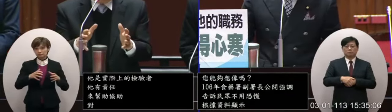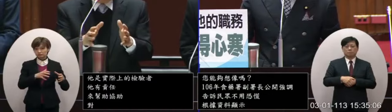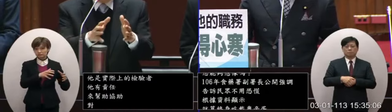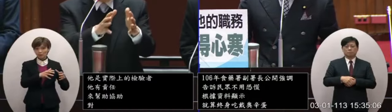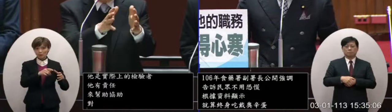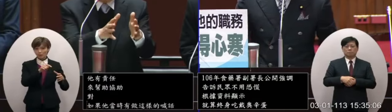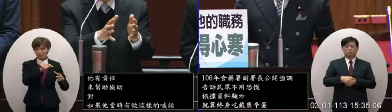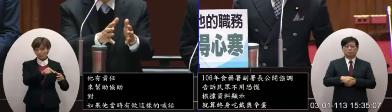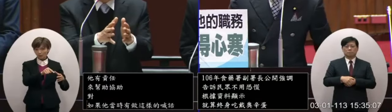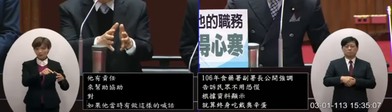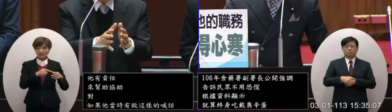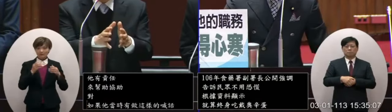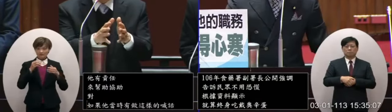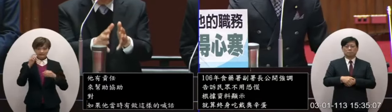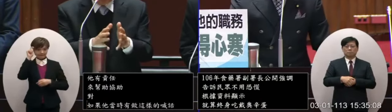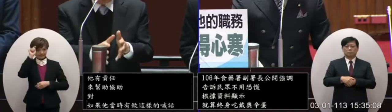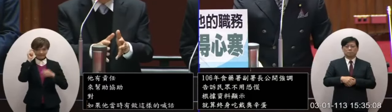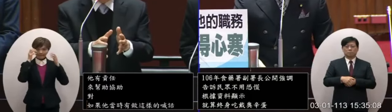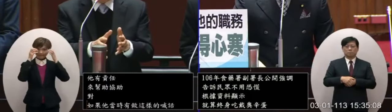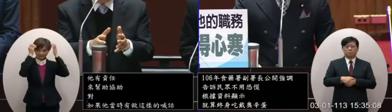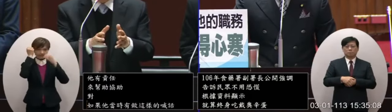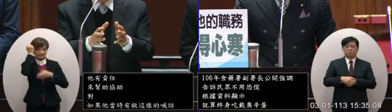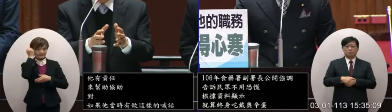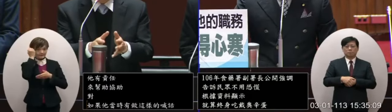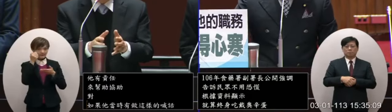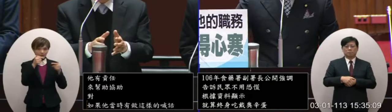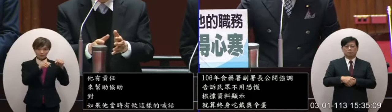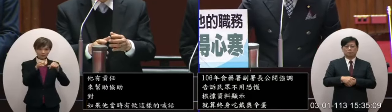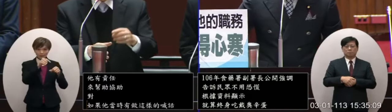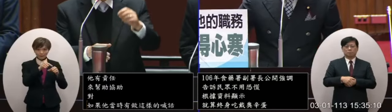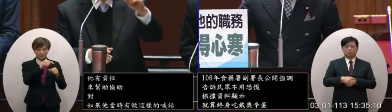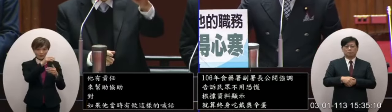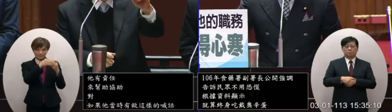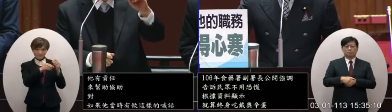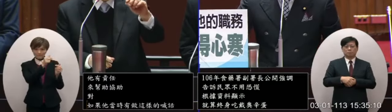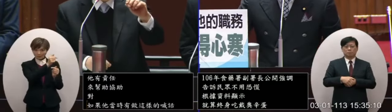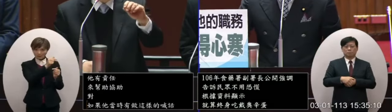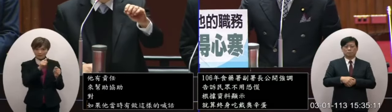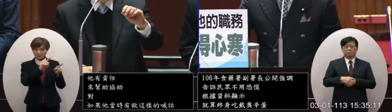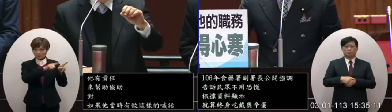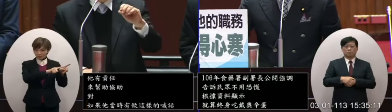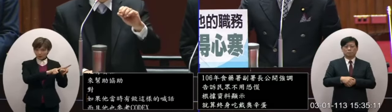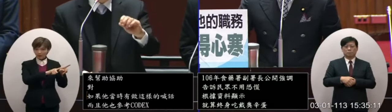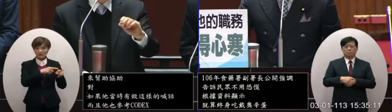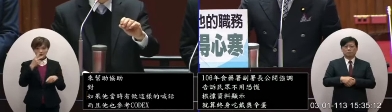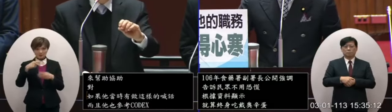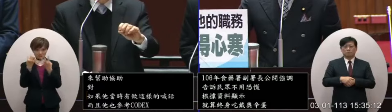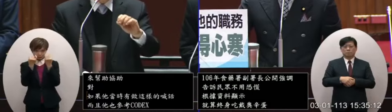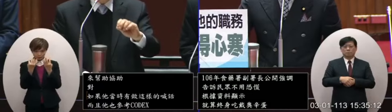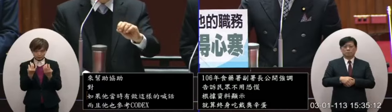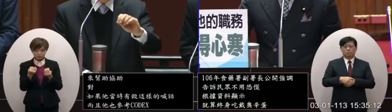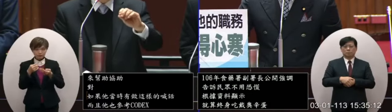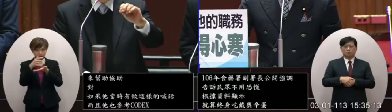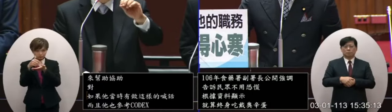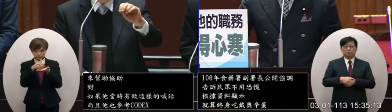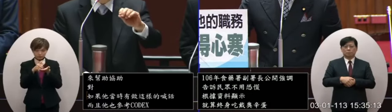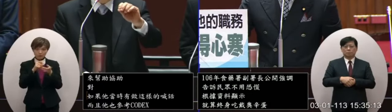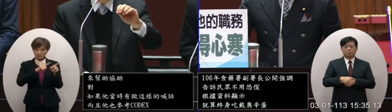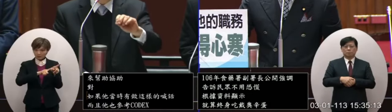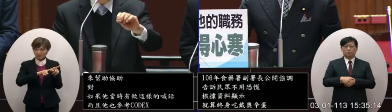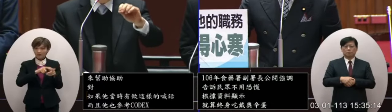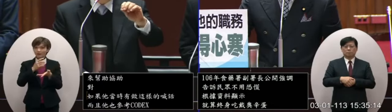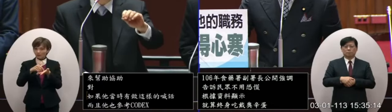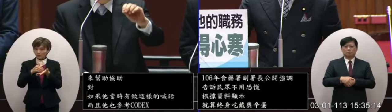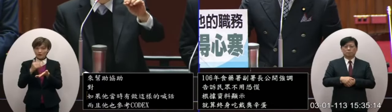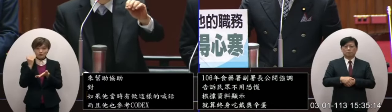个大奥辛的含量的标准有这样的一个依据，那他按照数学上的计算，他确实是没